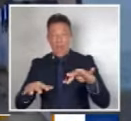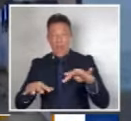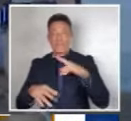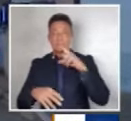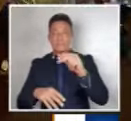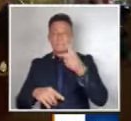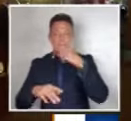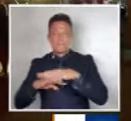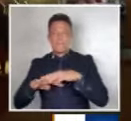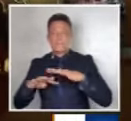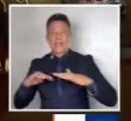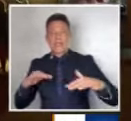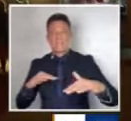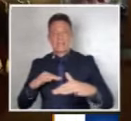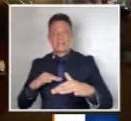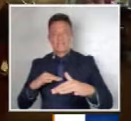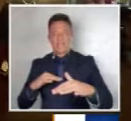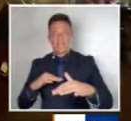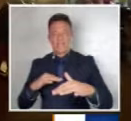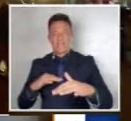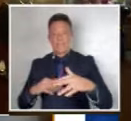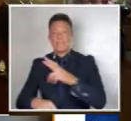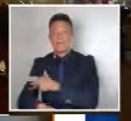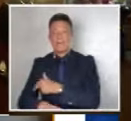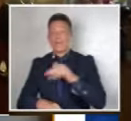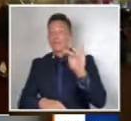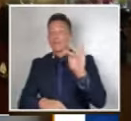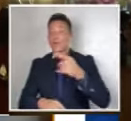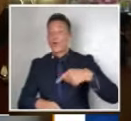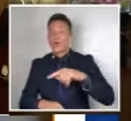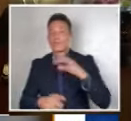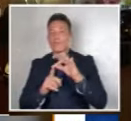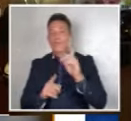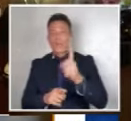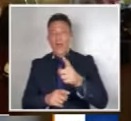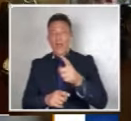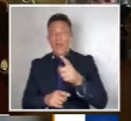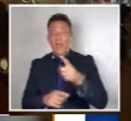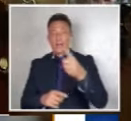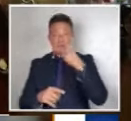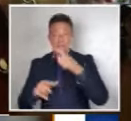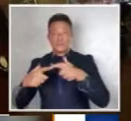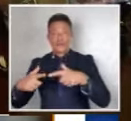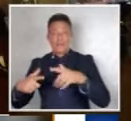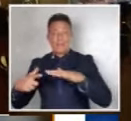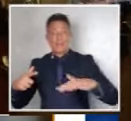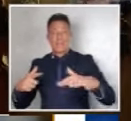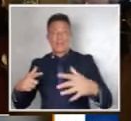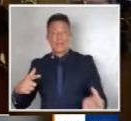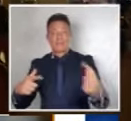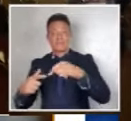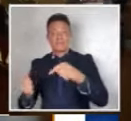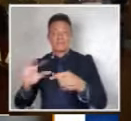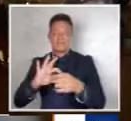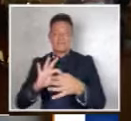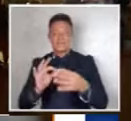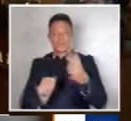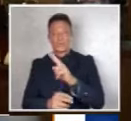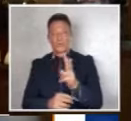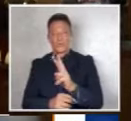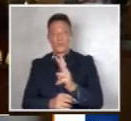pilastri della visione di Matera del futuro è periferia al centro e un centro in ogni periferia. Il progetto è quello